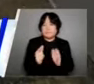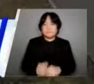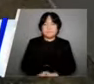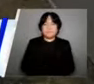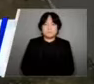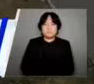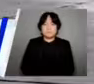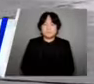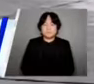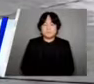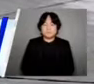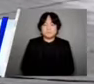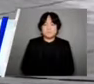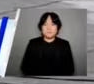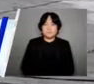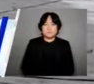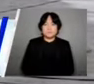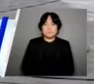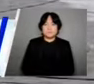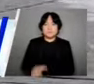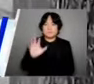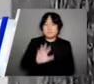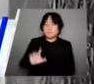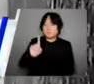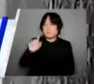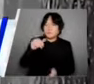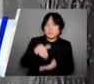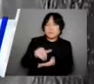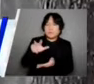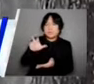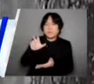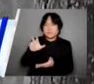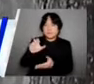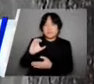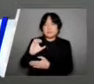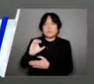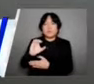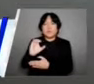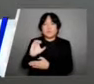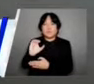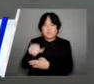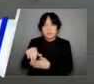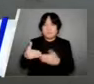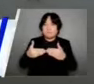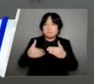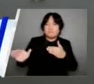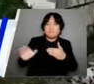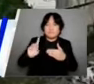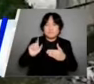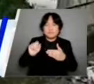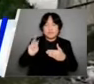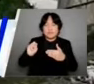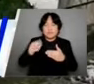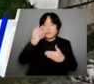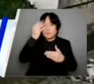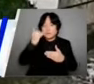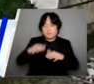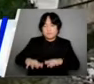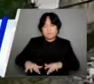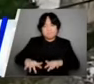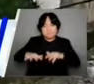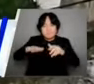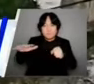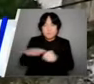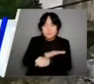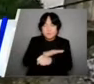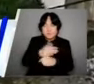Nagpakawala naman ng 1,300 cubic meter per second na tubig ang Bustos Dam matapos lumampas sa spilling level ang tubig nito.